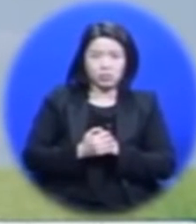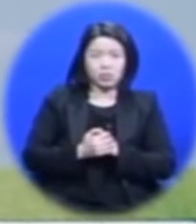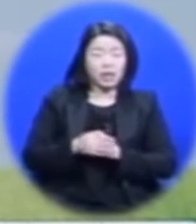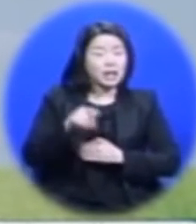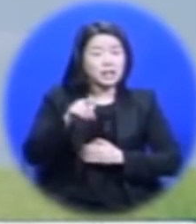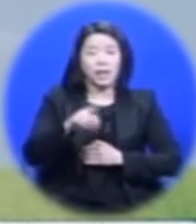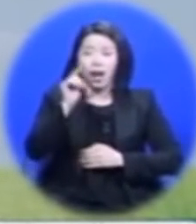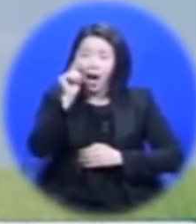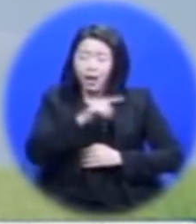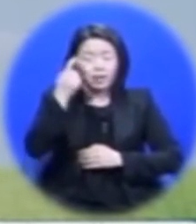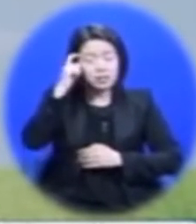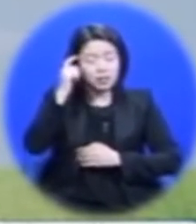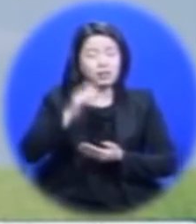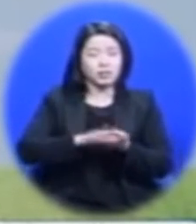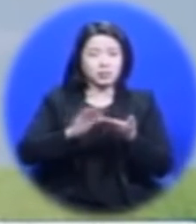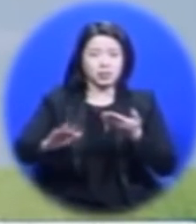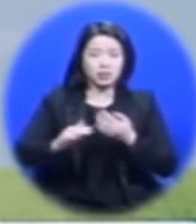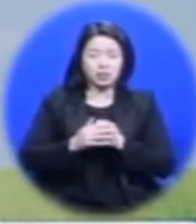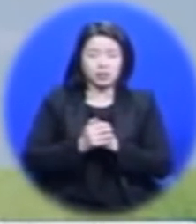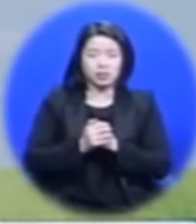이게 악한 생각이죠.